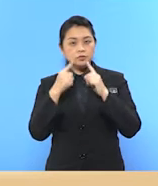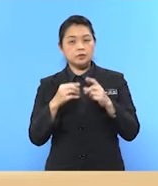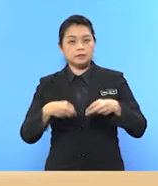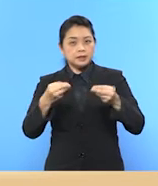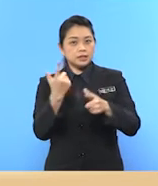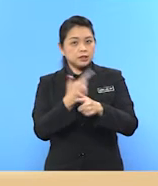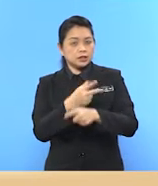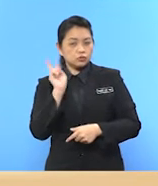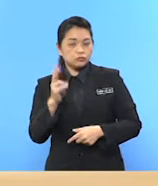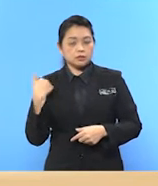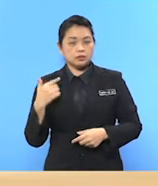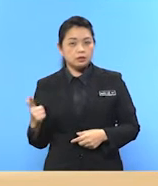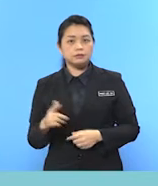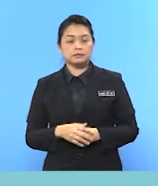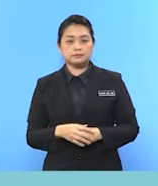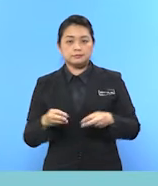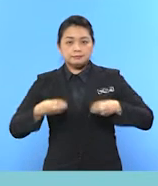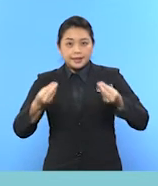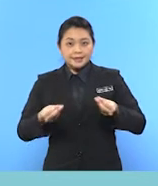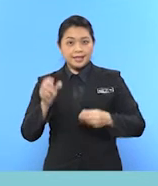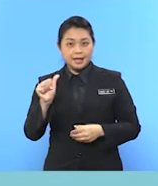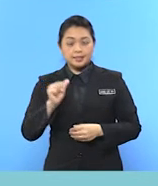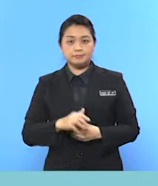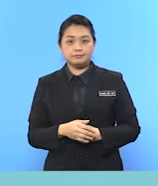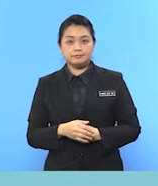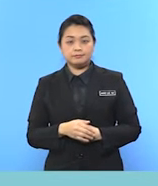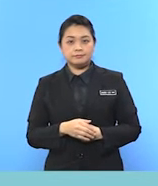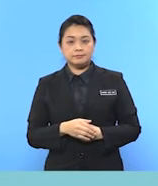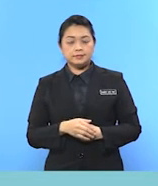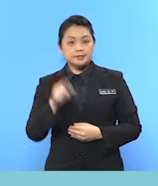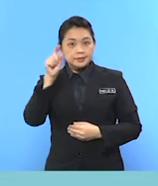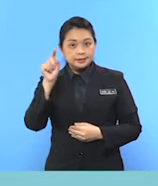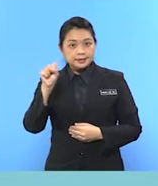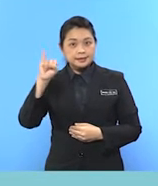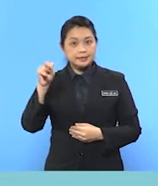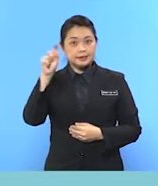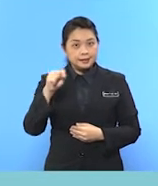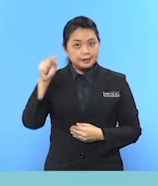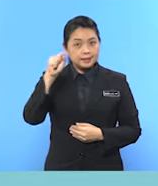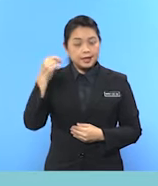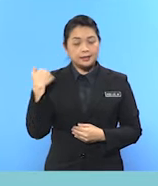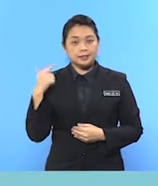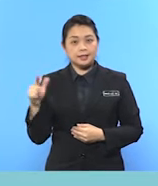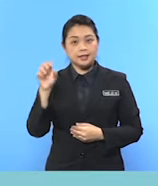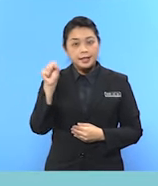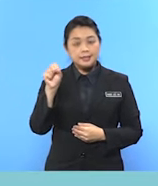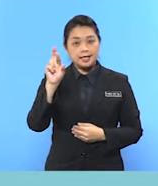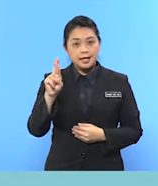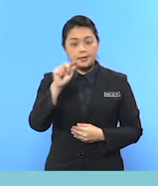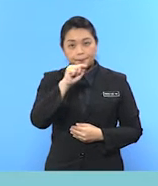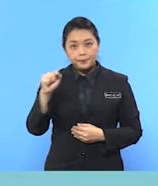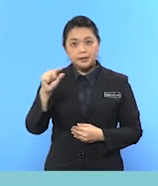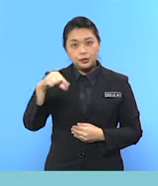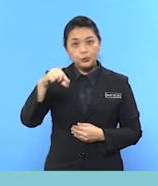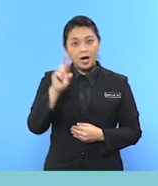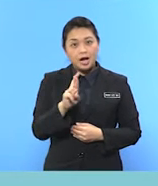Jawapan bagi latihan kedua ialah bagi A, sin theta ialah SR